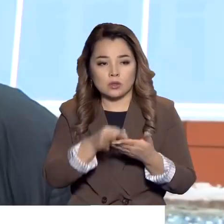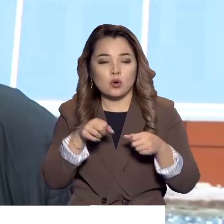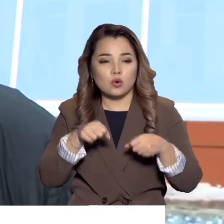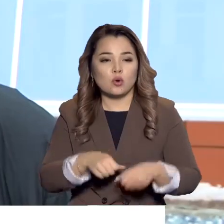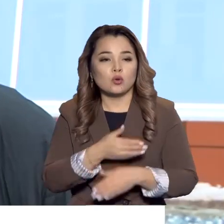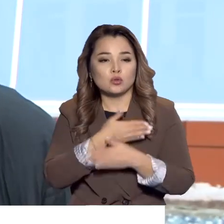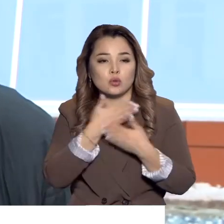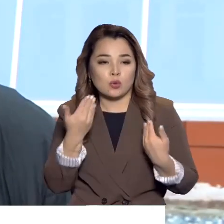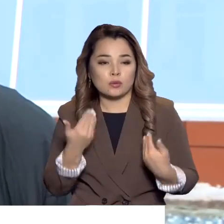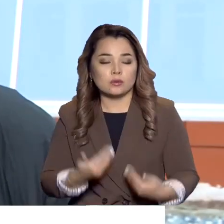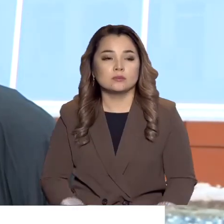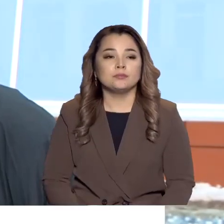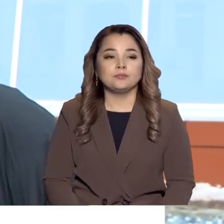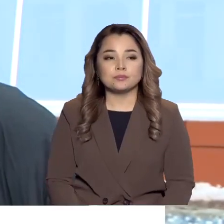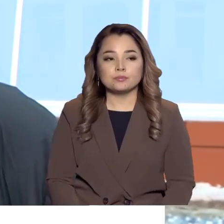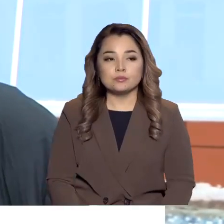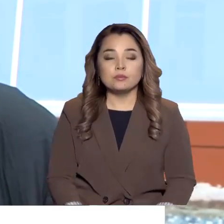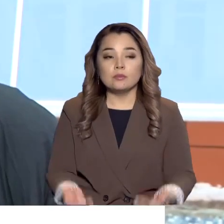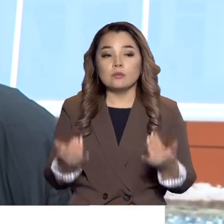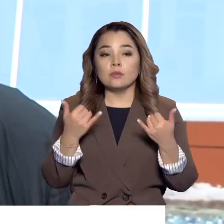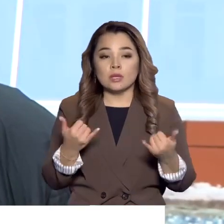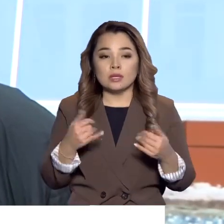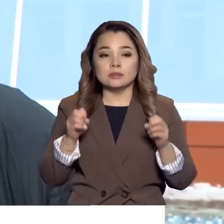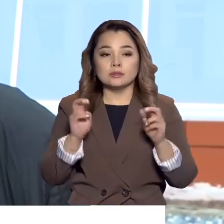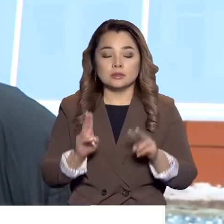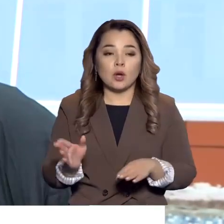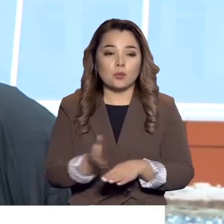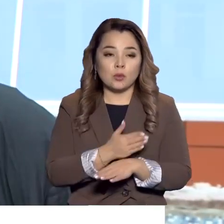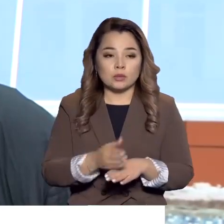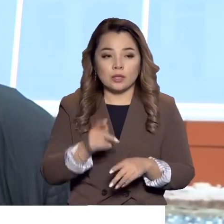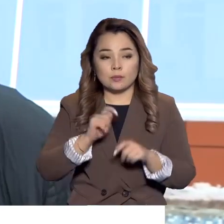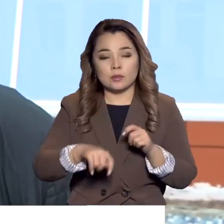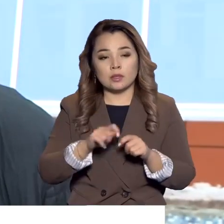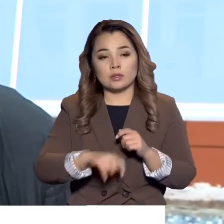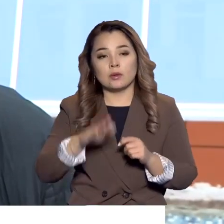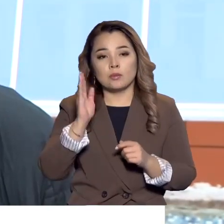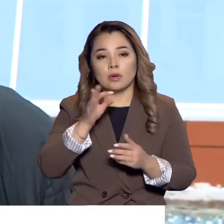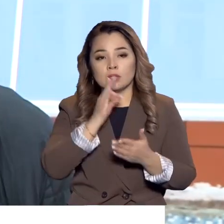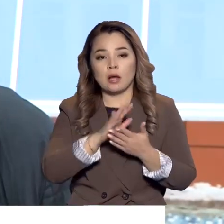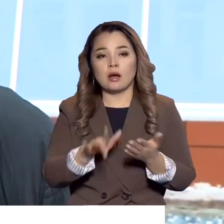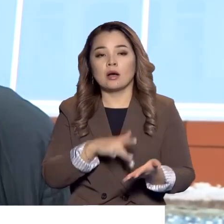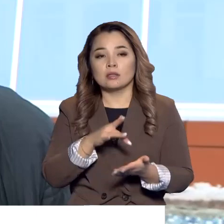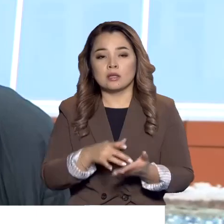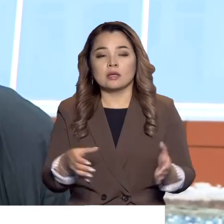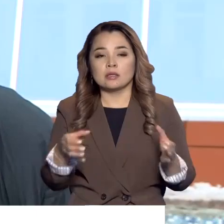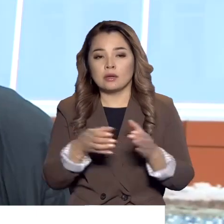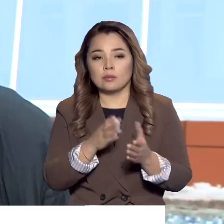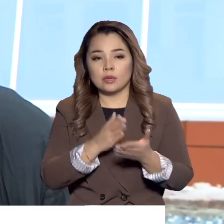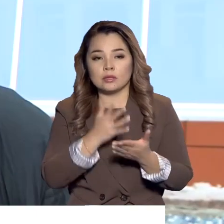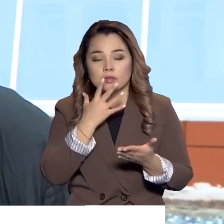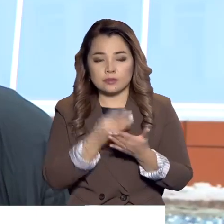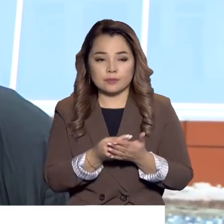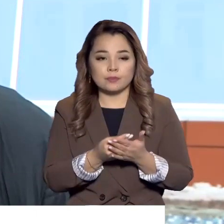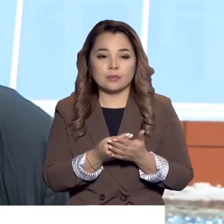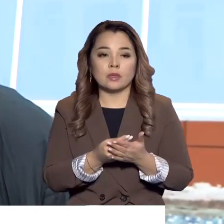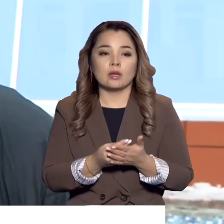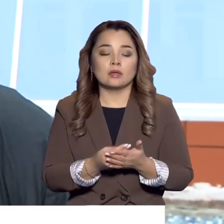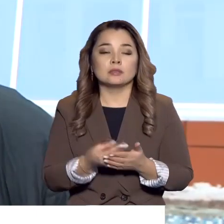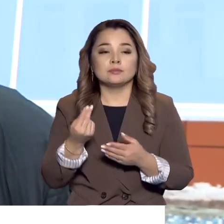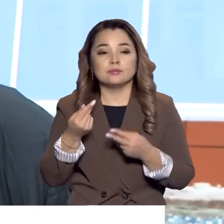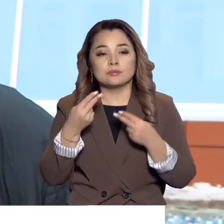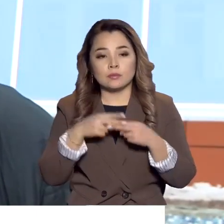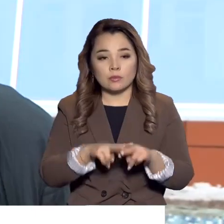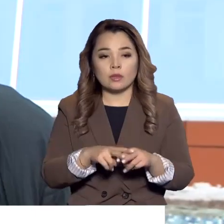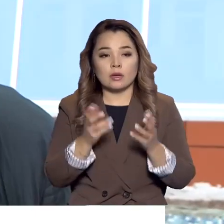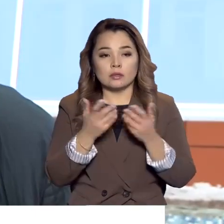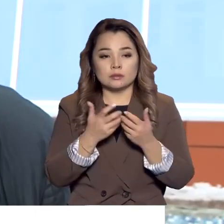Жұмыс жүріп атыр, қаржы әдейі бөлінеді ол, қалалық ветстанцияға бөлінген қаржының